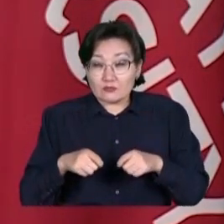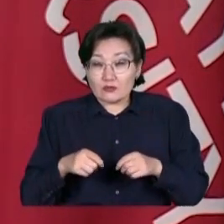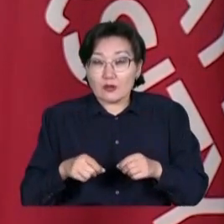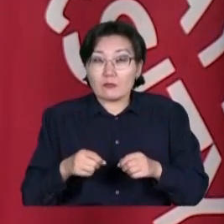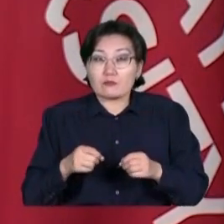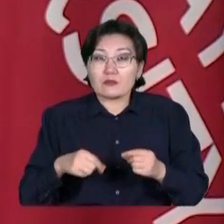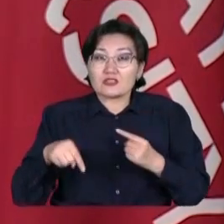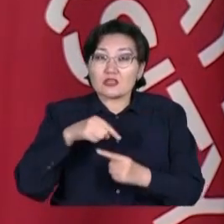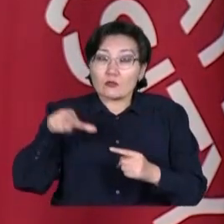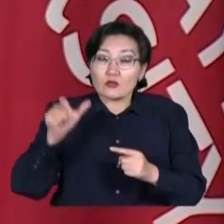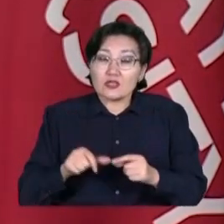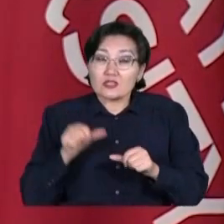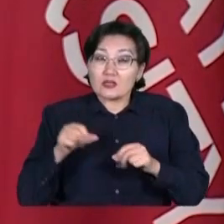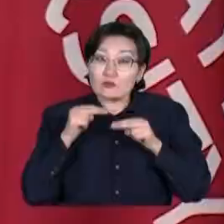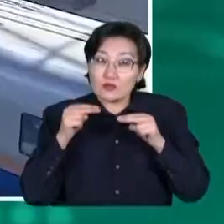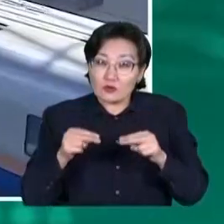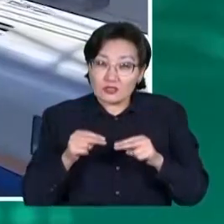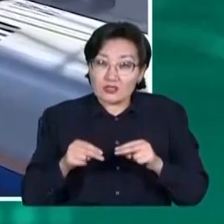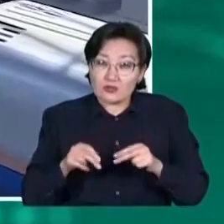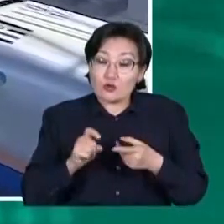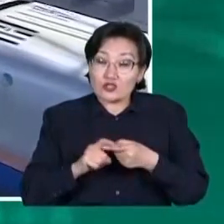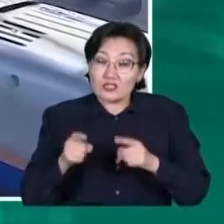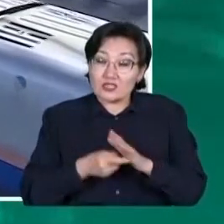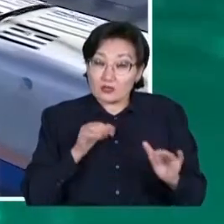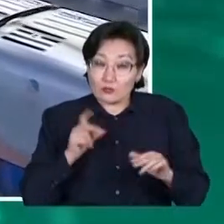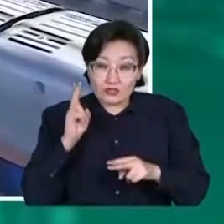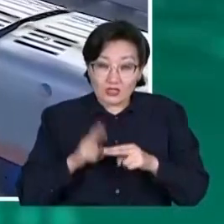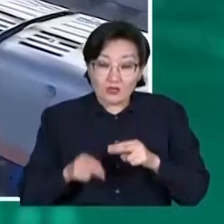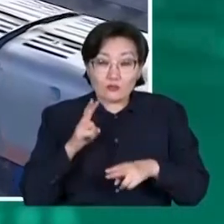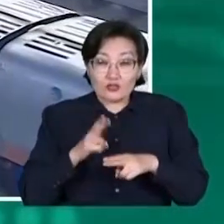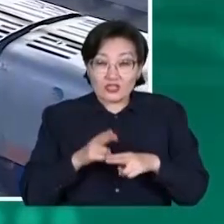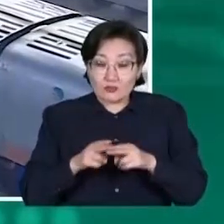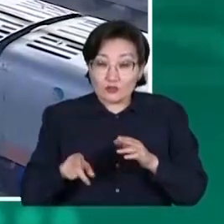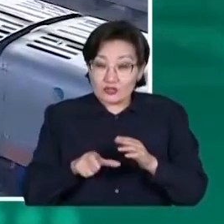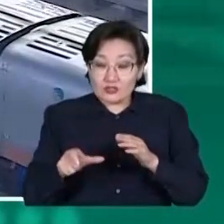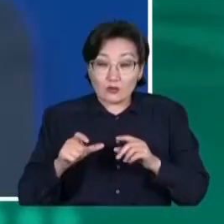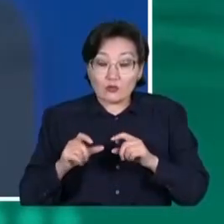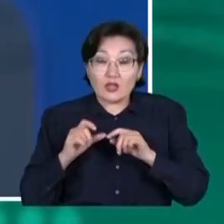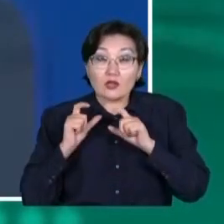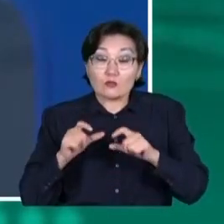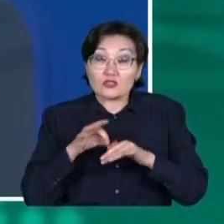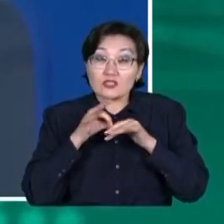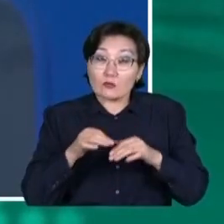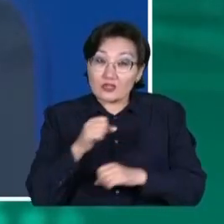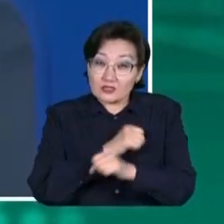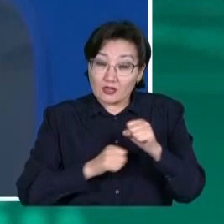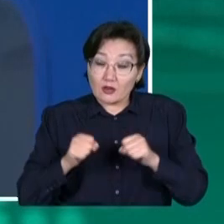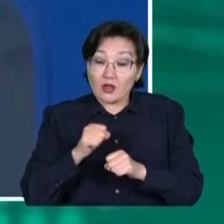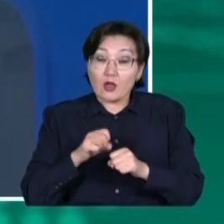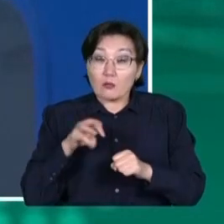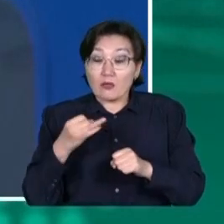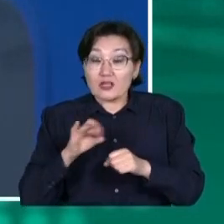беру фактісі бойынша тергеу аяқталды. Ал Қазақстан темір жолы жүк тасымалы мен мотор майын өндіруші компания